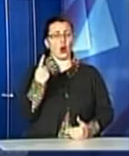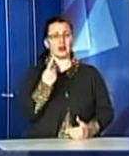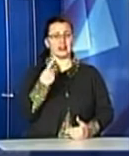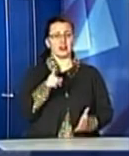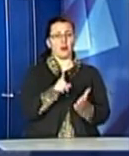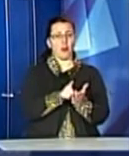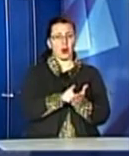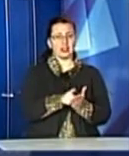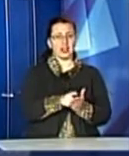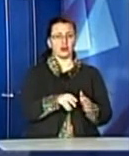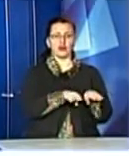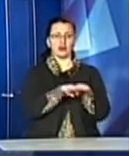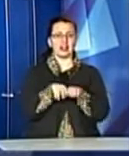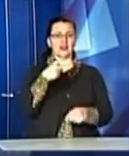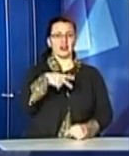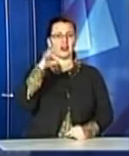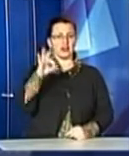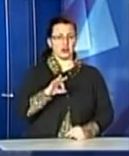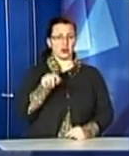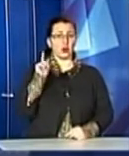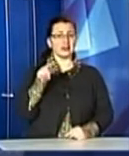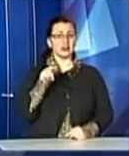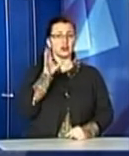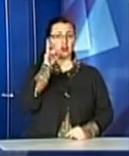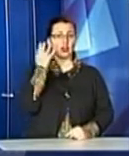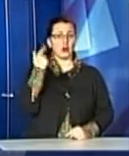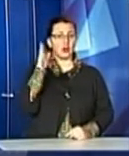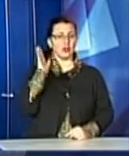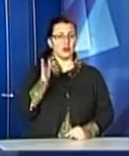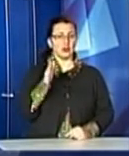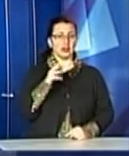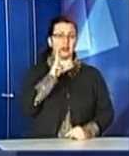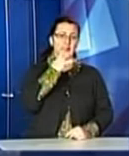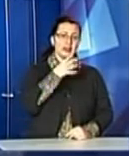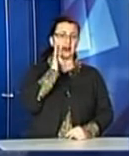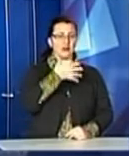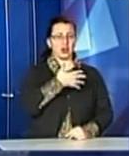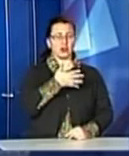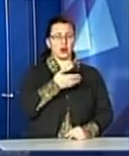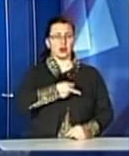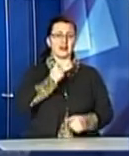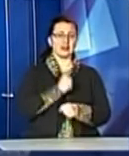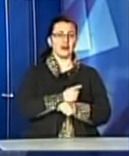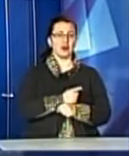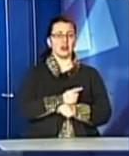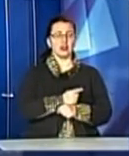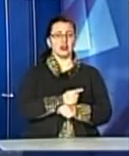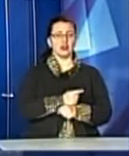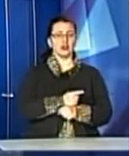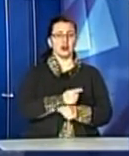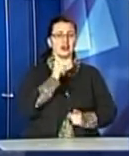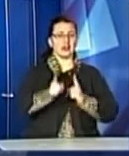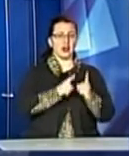податок на рівні 20%. На той час, коли буде 3 або 5 років мораторія на зміни податкового